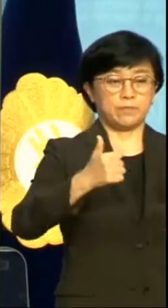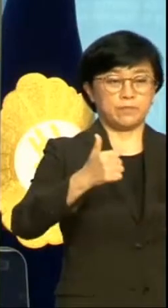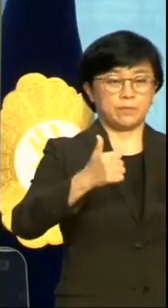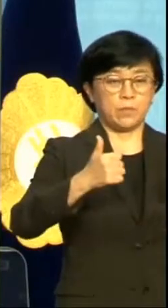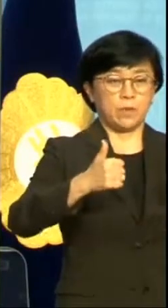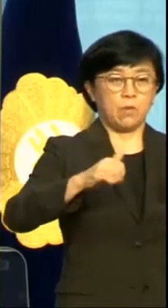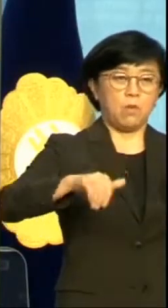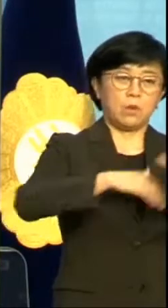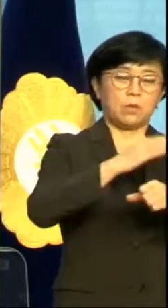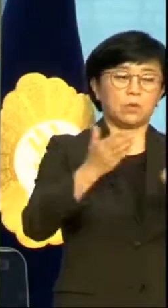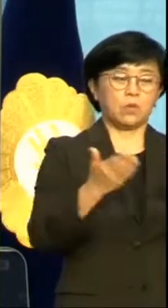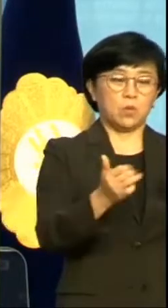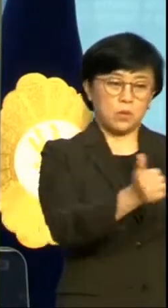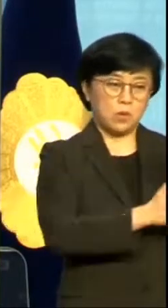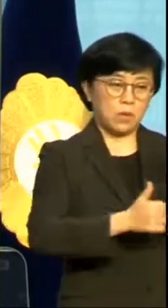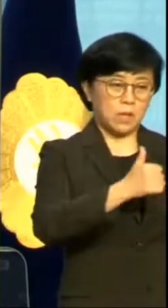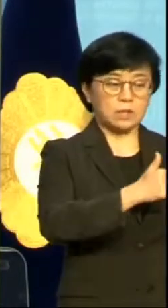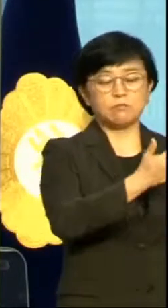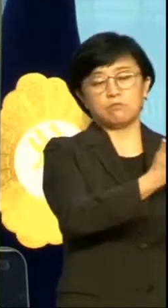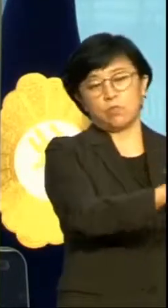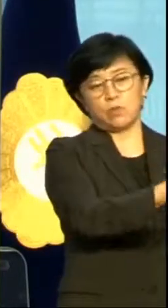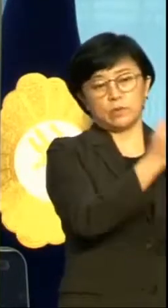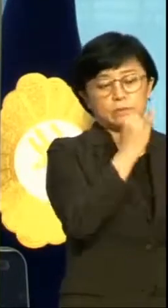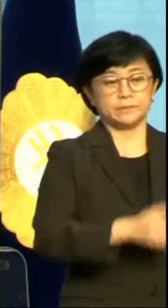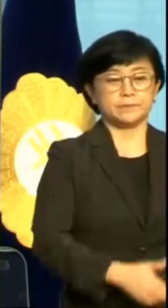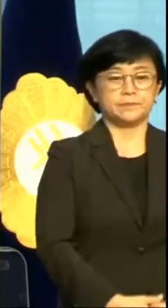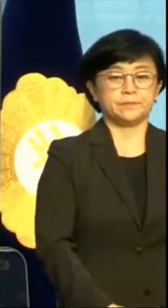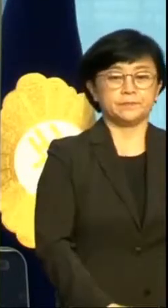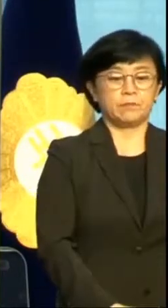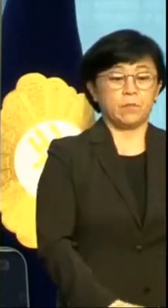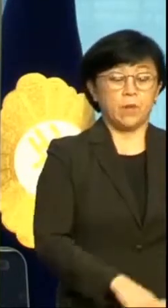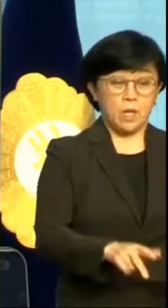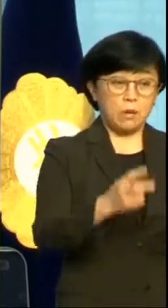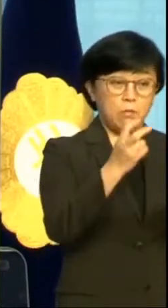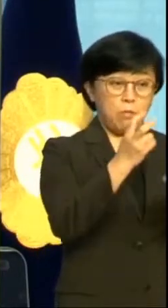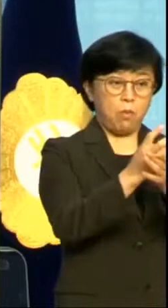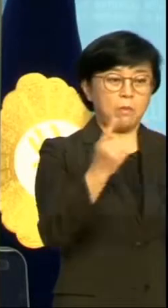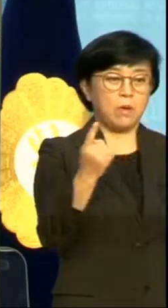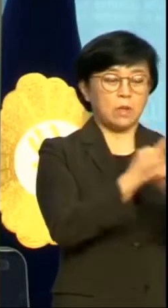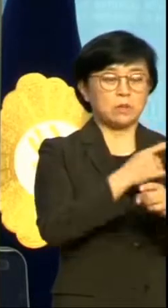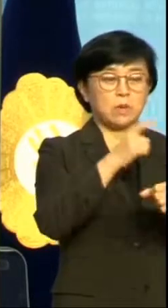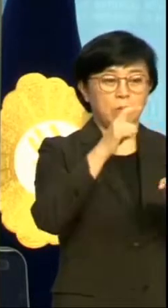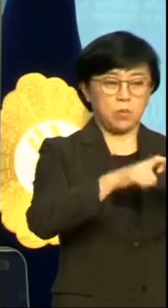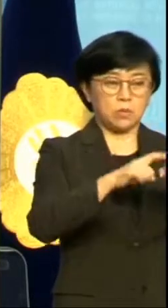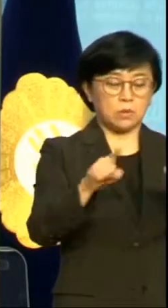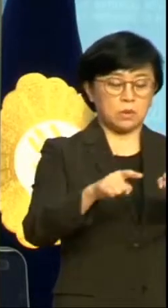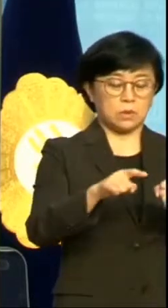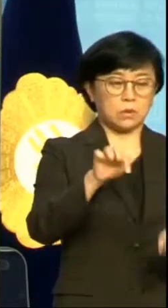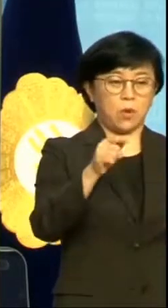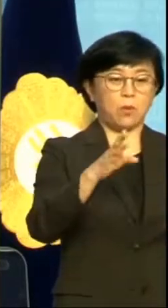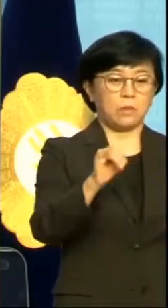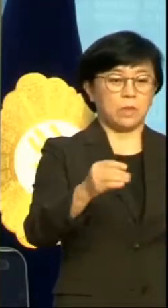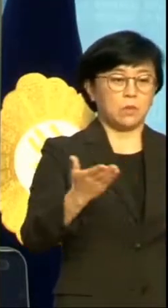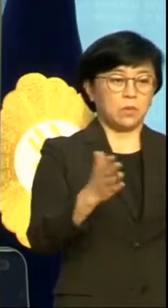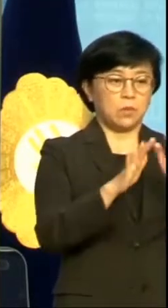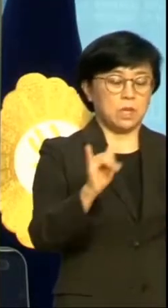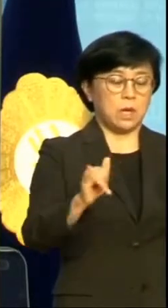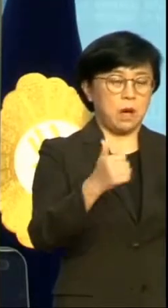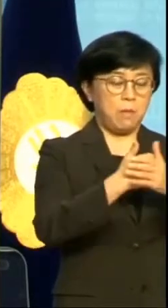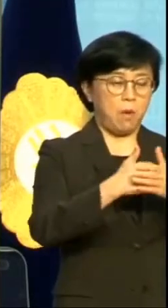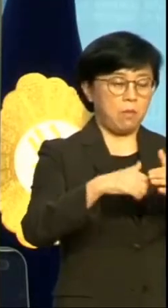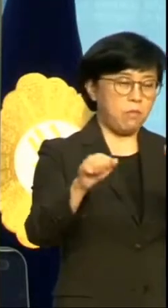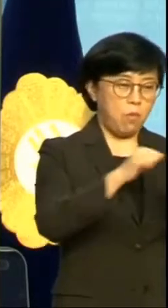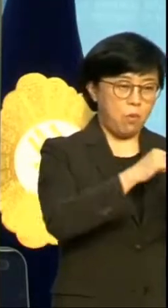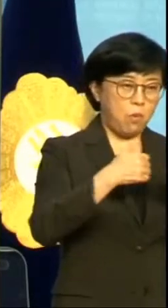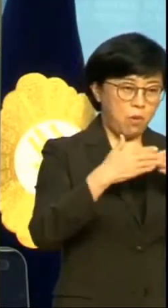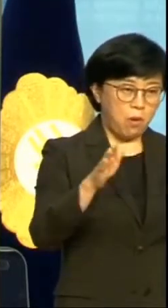환경노동위원회 계류 중입니다 탈만 전보 헌법 개정안의 취지는 경비는 흥 자가 폭언 폭행